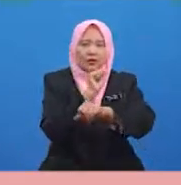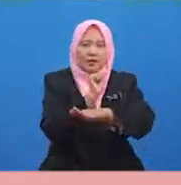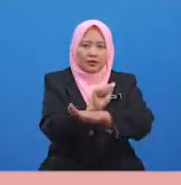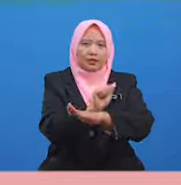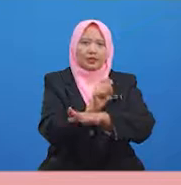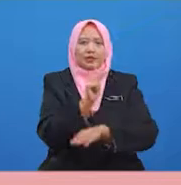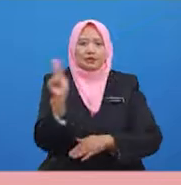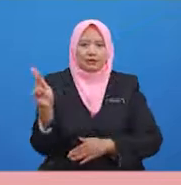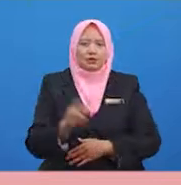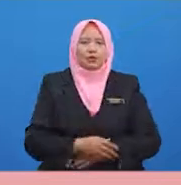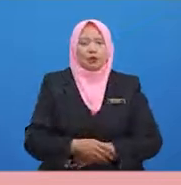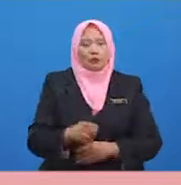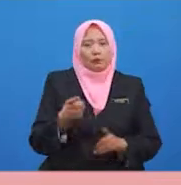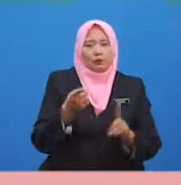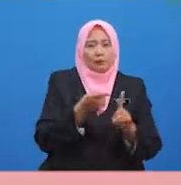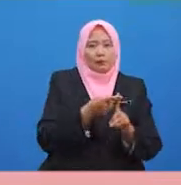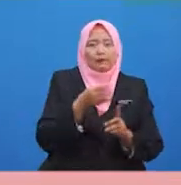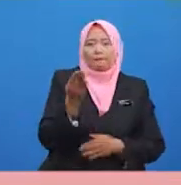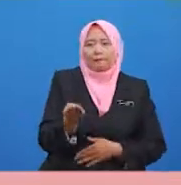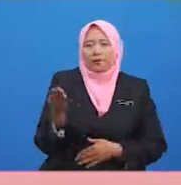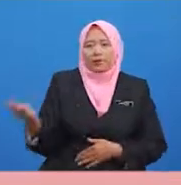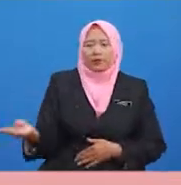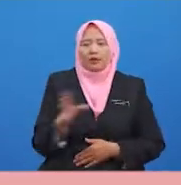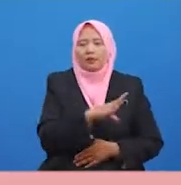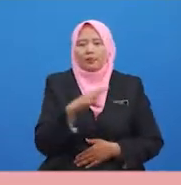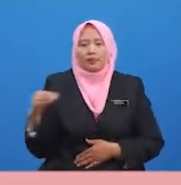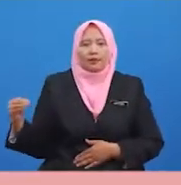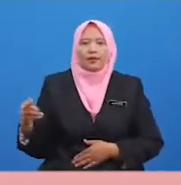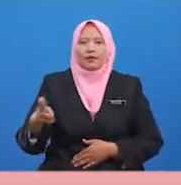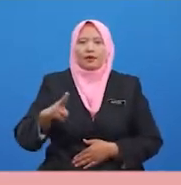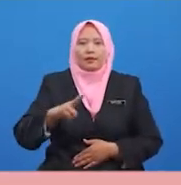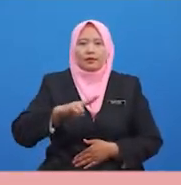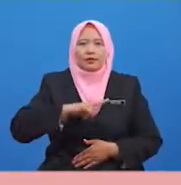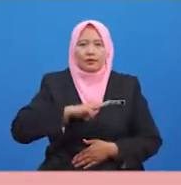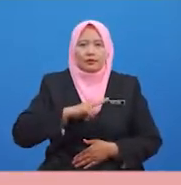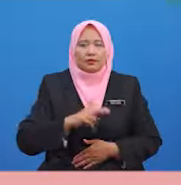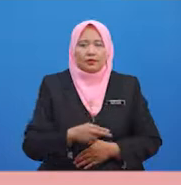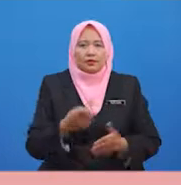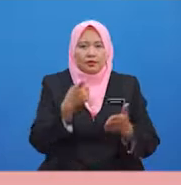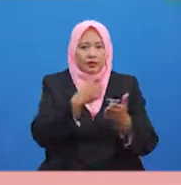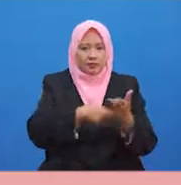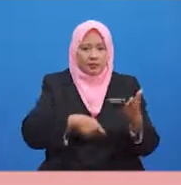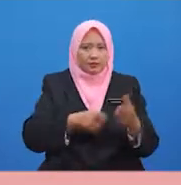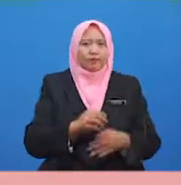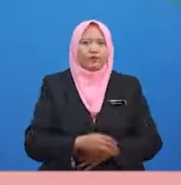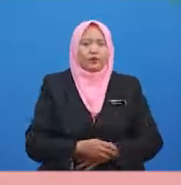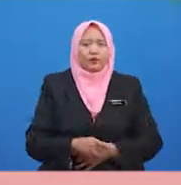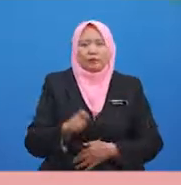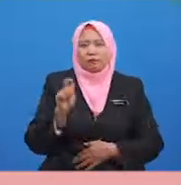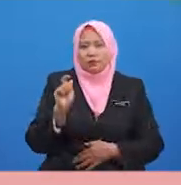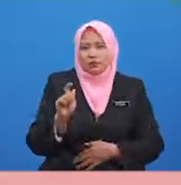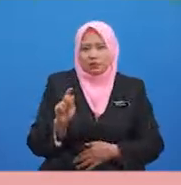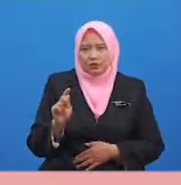harga. Pertama, barang dan harga mestilah wujud ketika akad